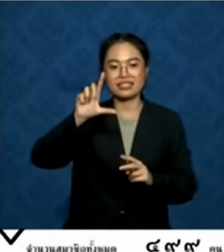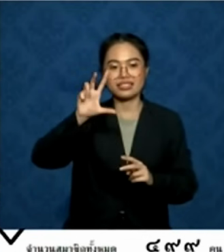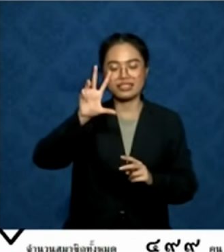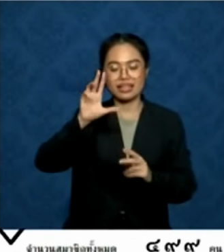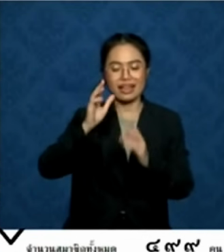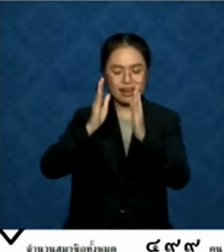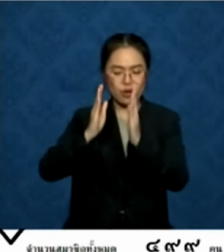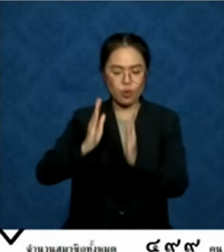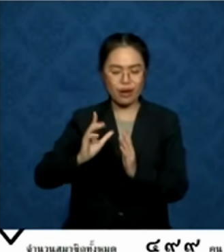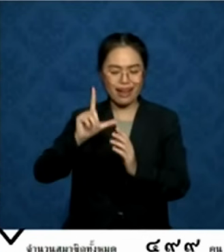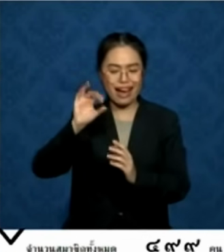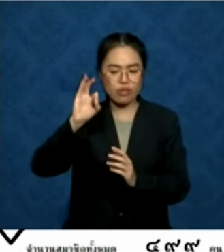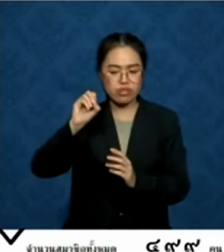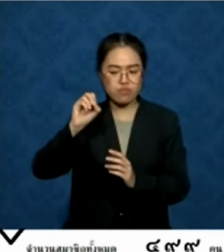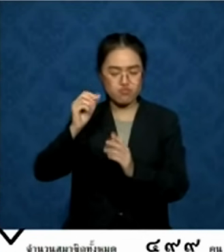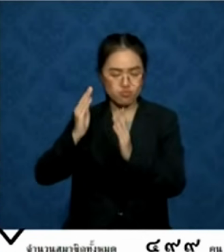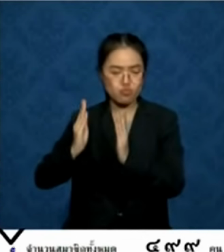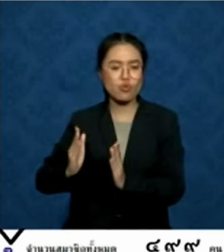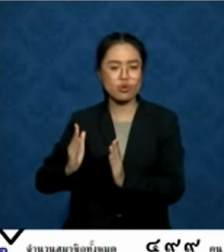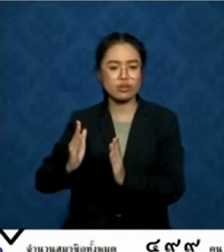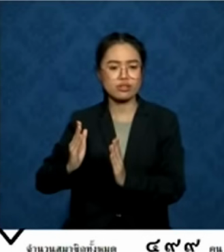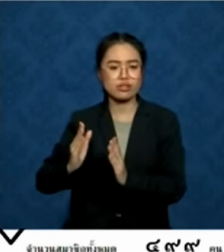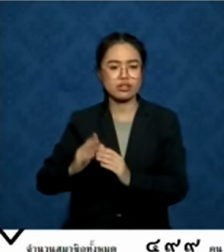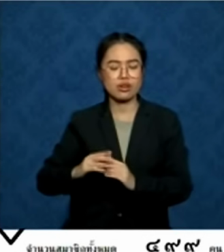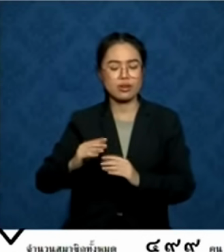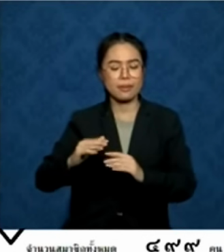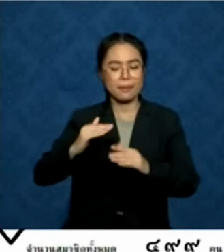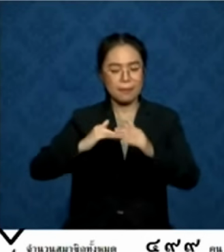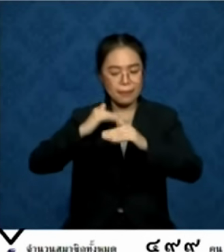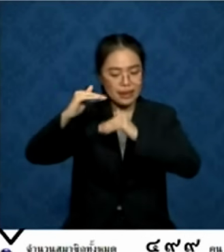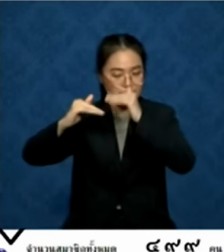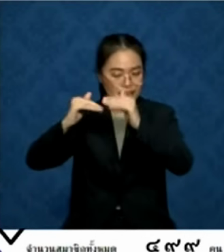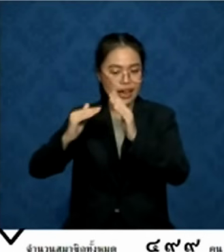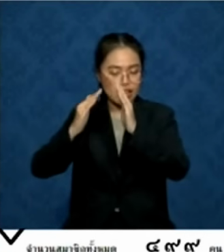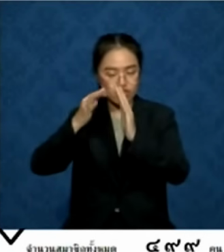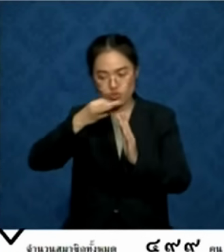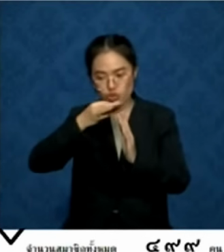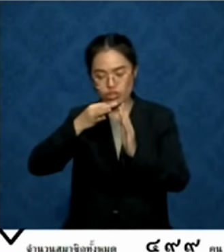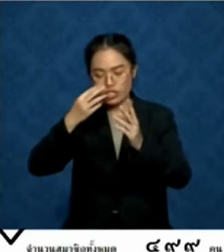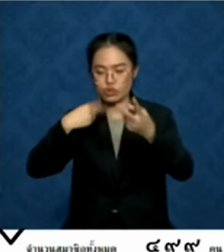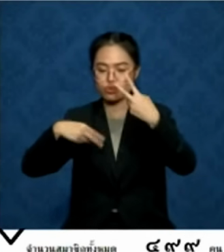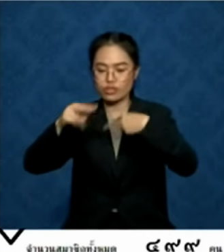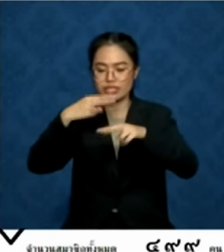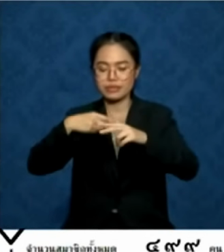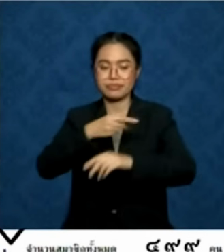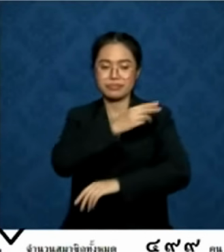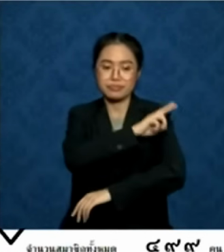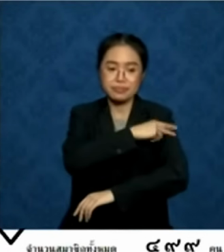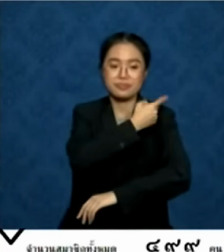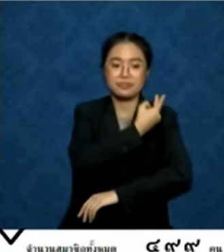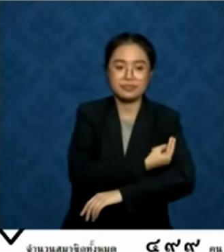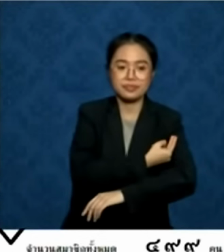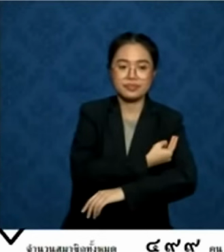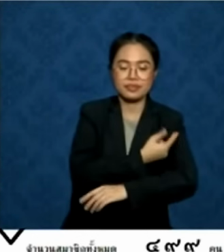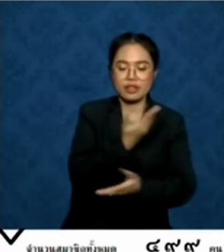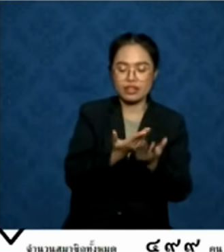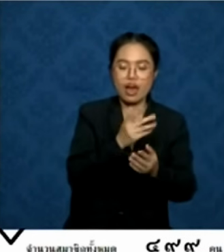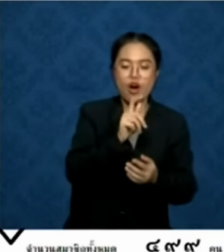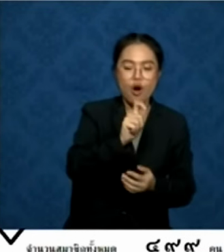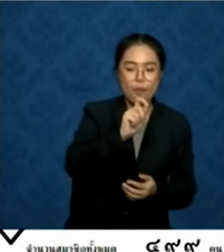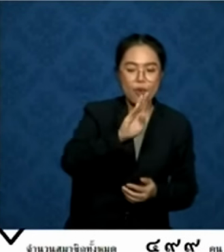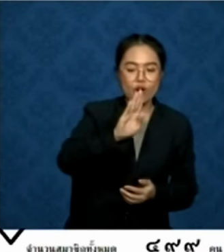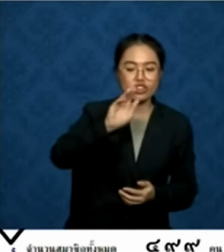1,393,190 คนตลอดจนเพิ่มศักยภาพของบุคลากรด้านสุขภาพขององค์กรปกครองส่วนท้องถิ่นและอาสา